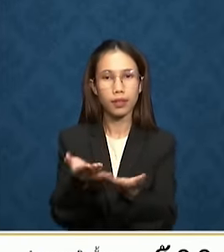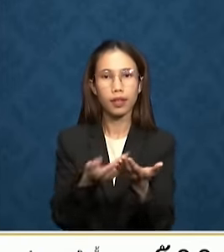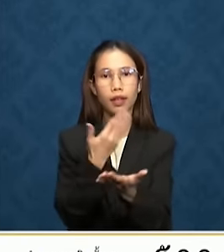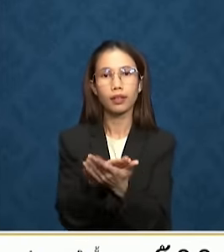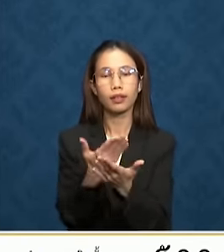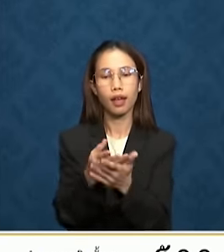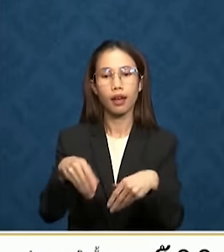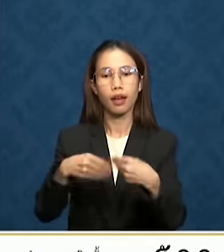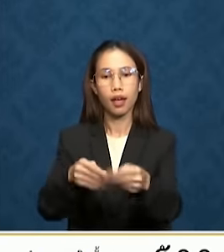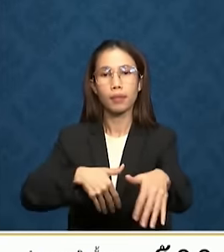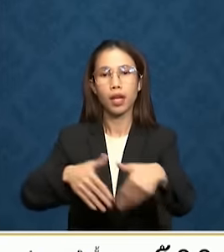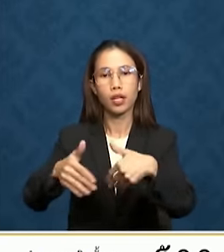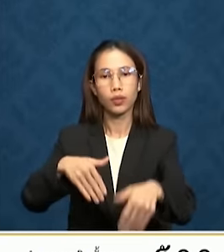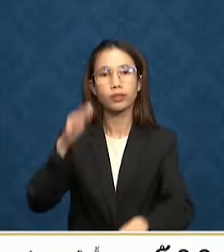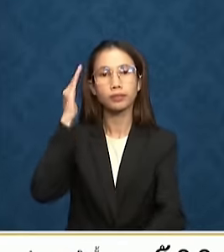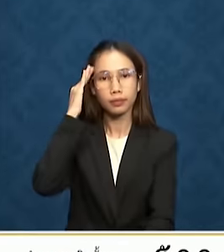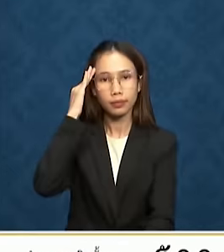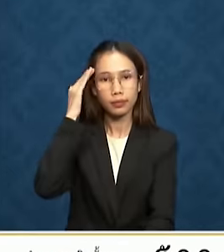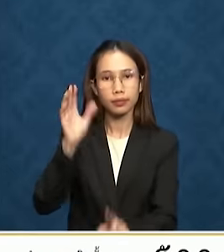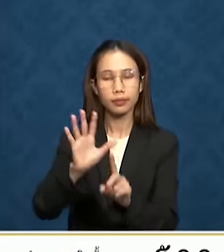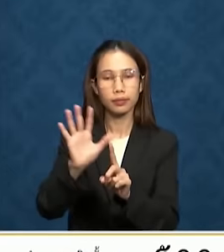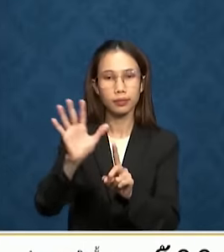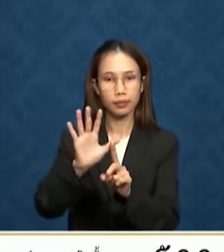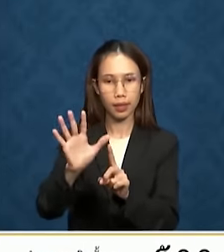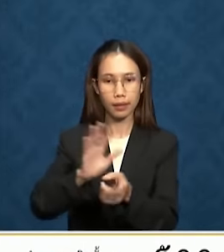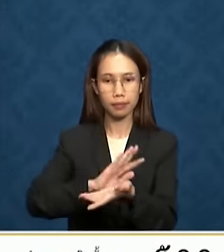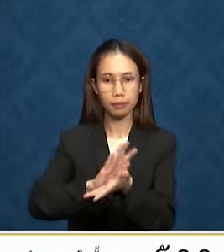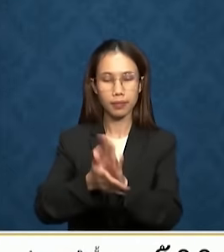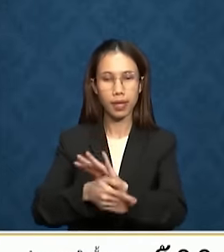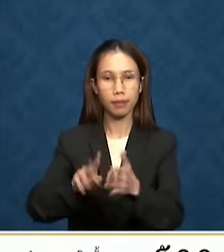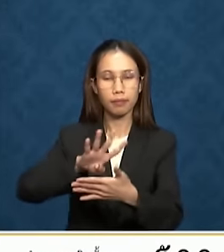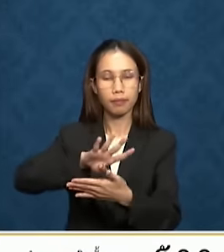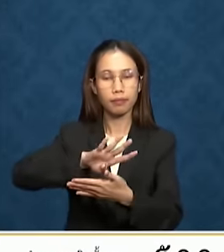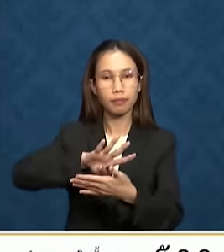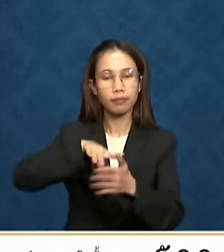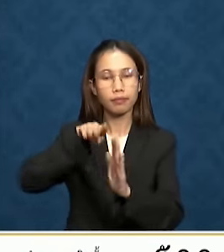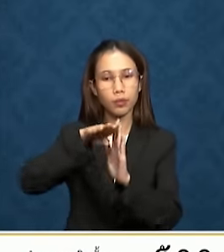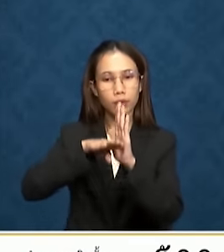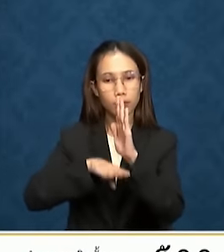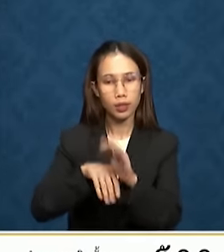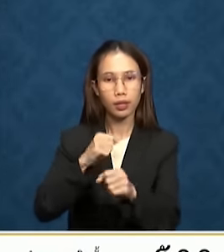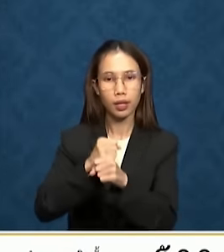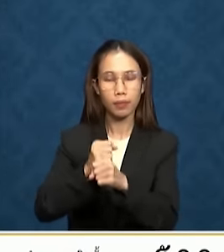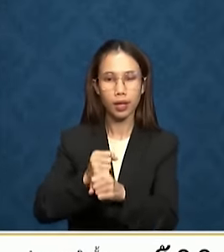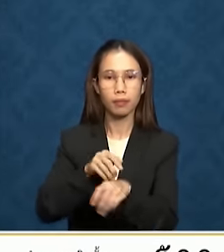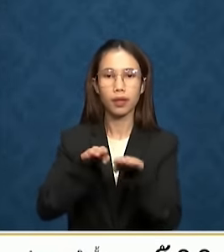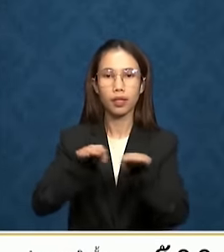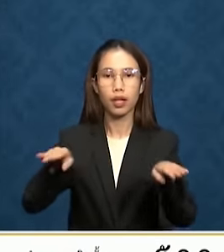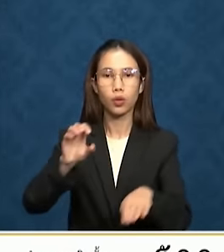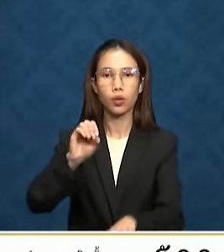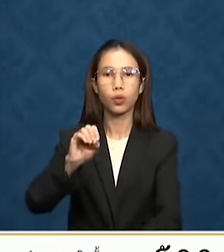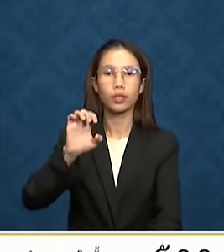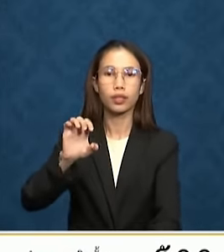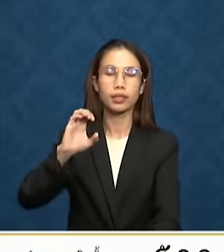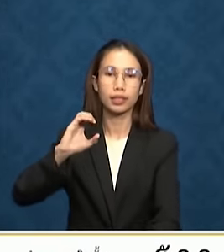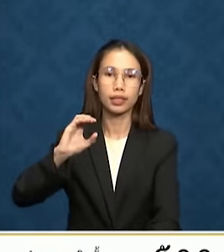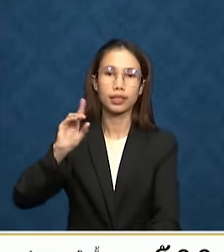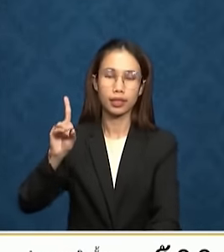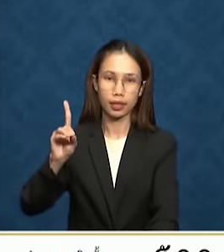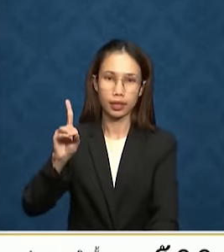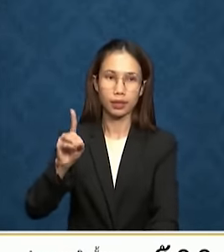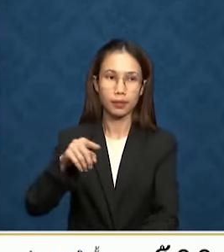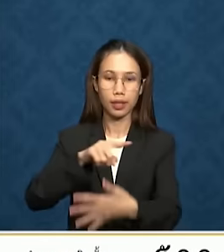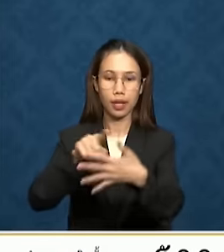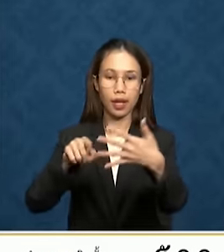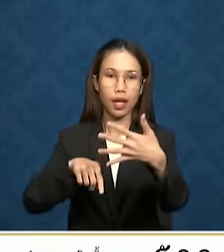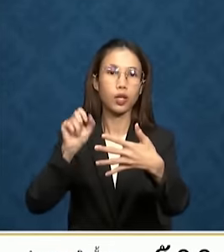สาธารณะอันที่ 5ก็คือการปรับกระบวนการงบประมาณตามมาตรฐานของ oecdครับอันนี้ก็คงจะเป็น 5สิ่ง